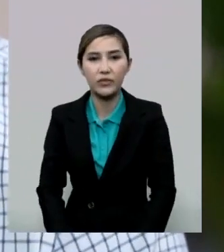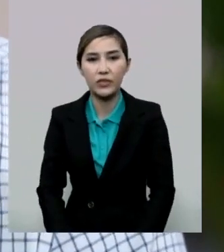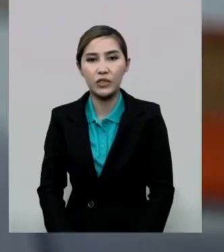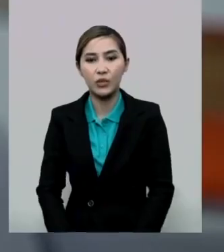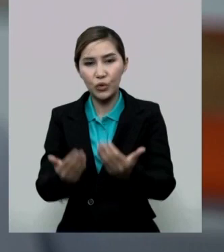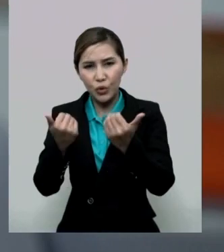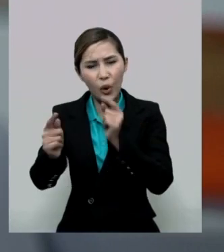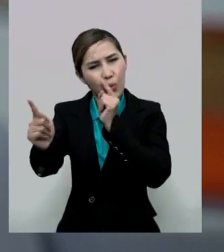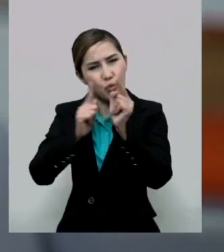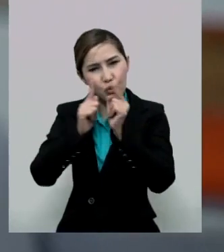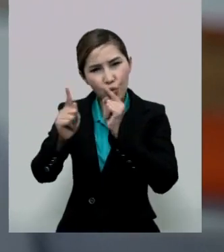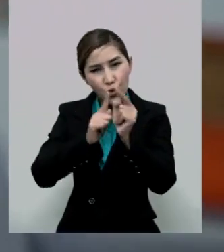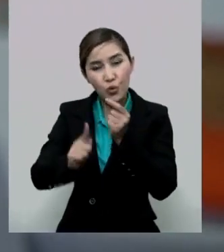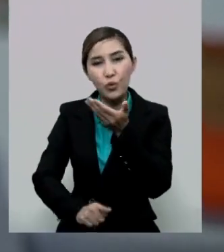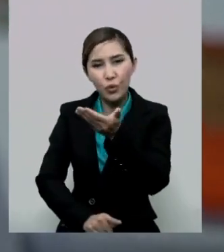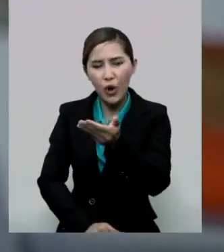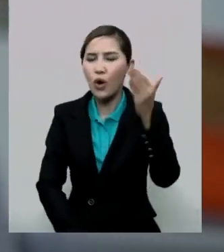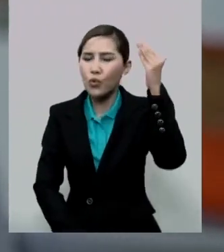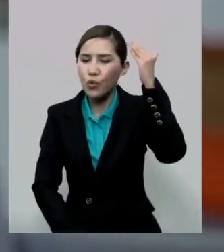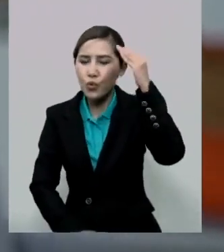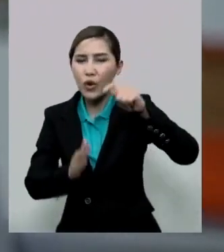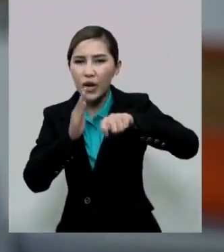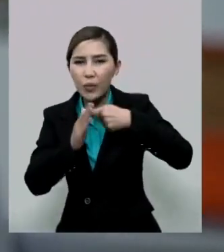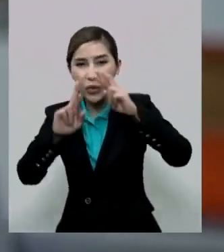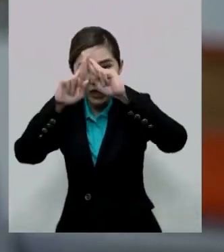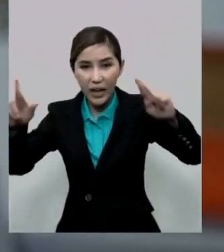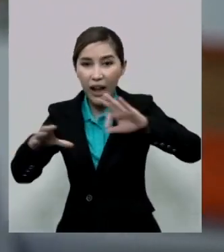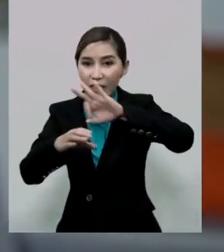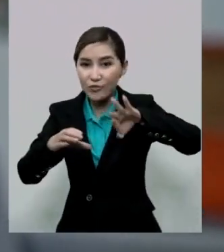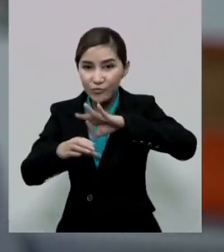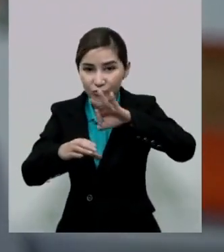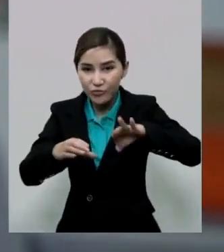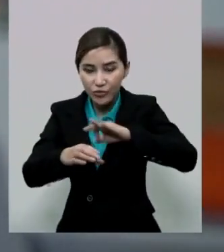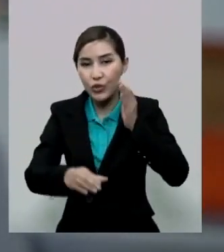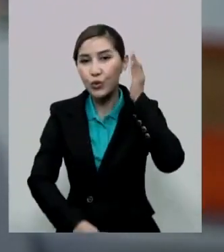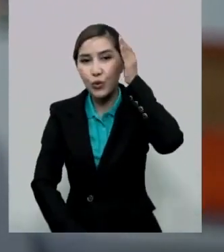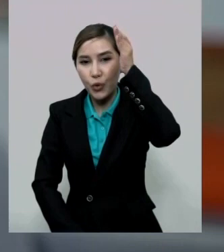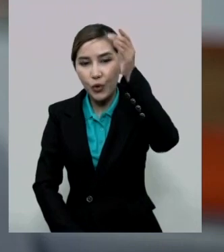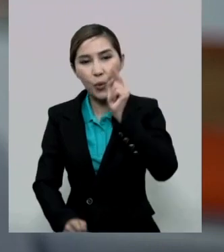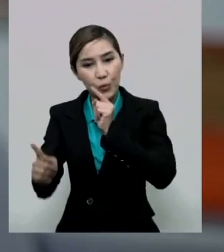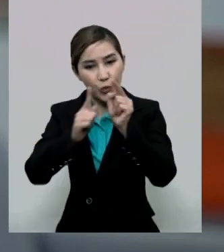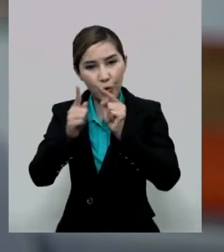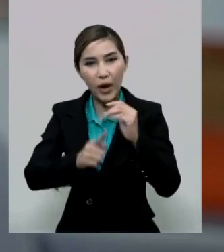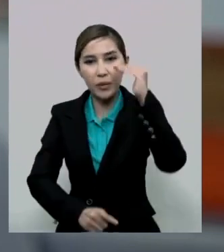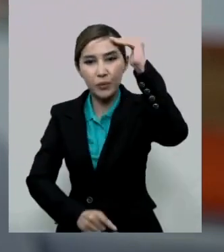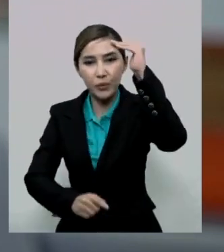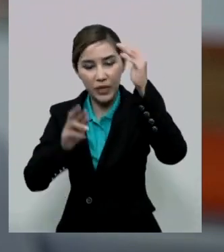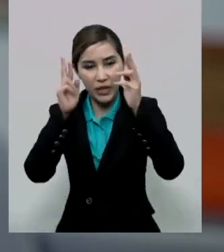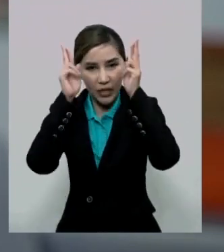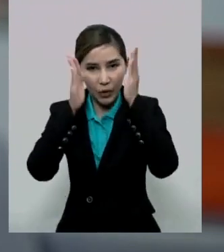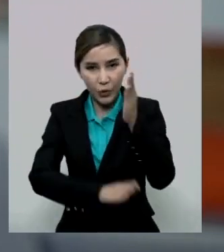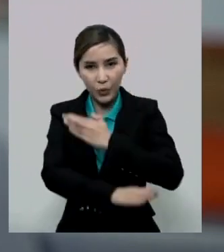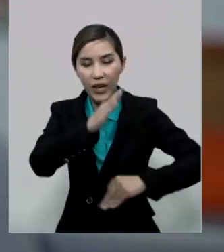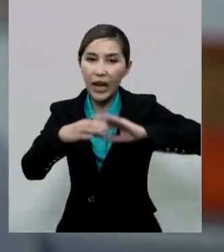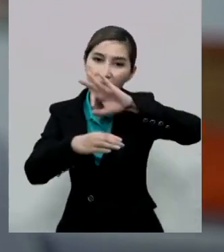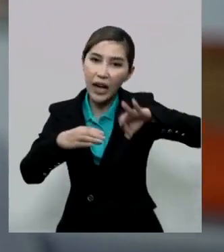ก็สำหรับช่วงนี้นะคะก็ได้พูดคุยกับพี่กวินและทราบถึงที่มาที่ไปของดอทคอฟฟี่คร่าวๆแล้วนะคะแต่ช่วงหน้าค่ะเดี๋ยวเราไปพูดคุยกับ